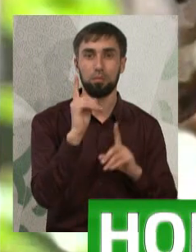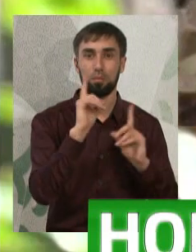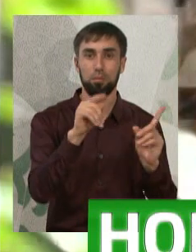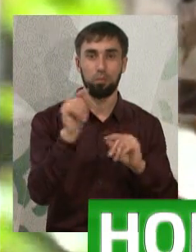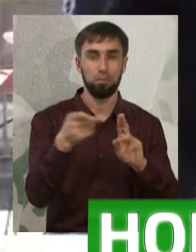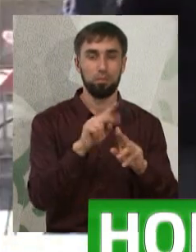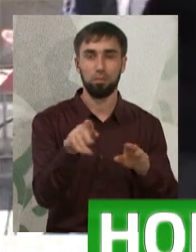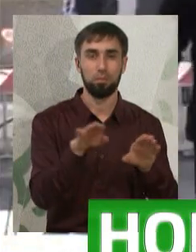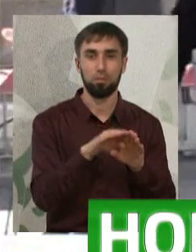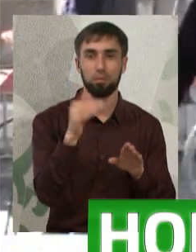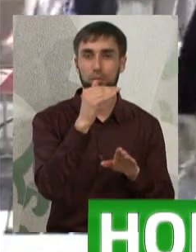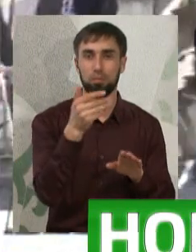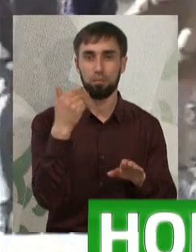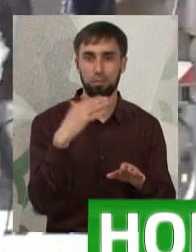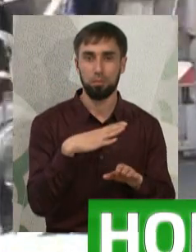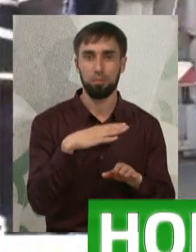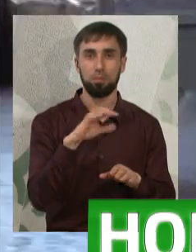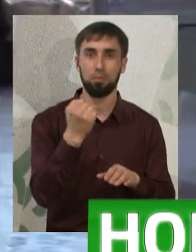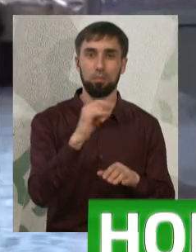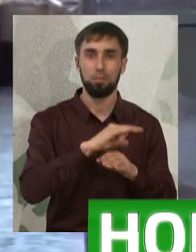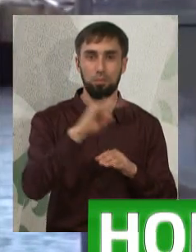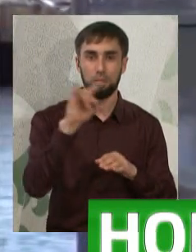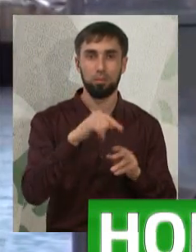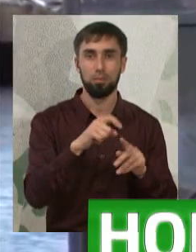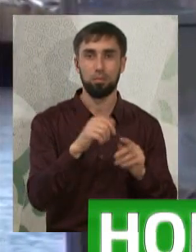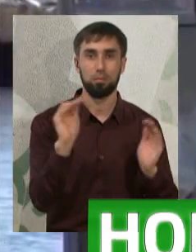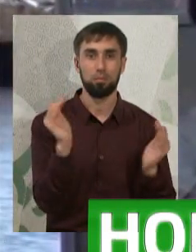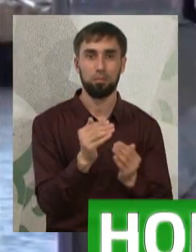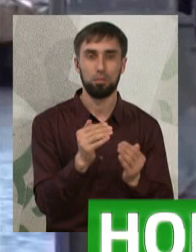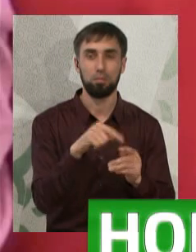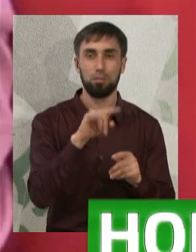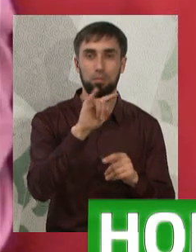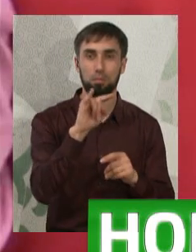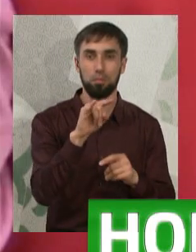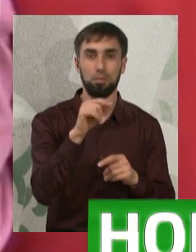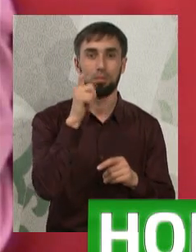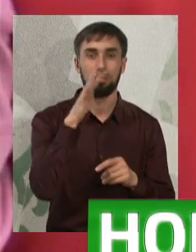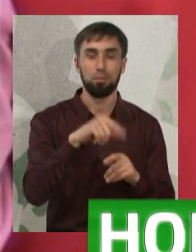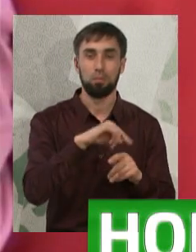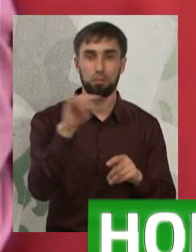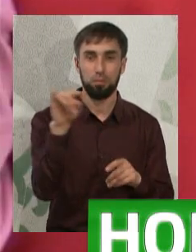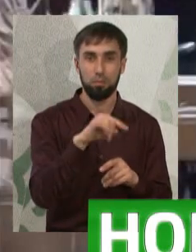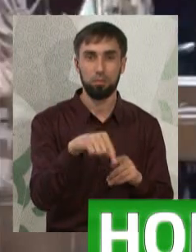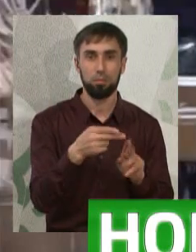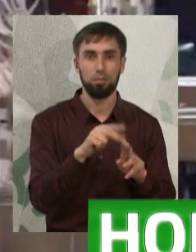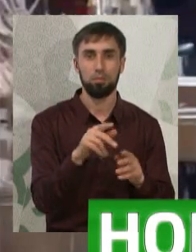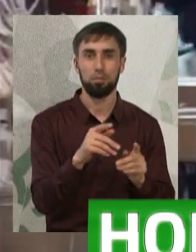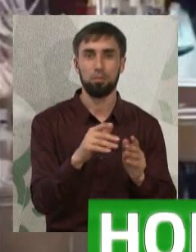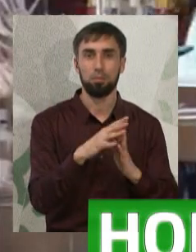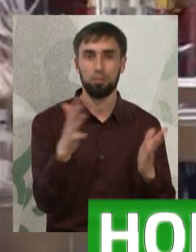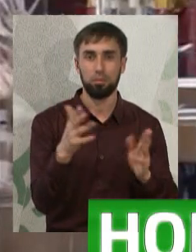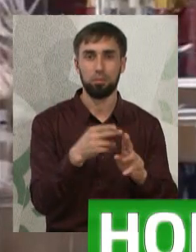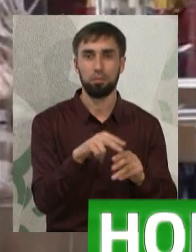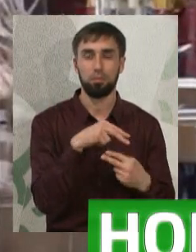прекратили еще в феврале, а авиакомпании ограничили перелеты. В аэропортах, принимающих рейсы из этих стран, усилен